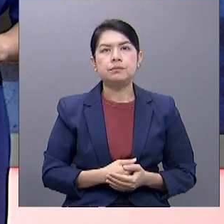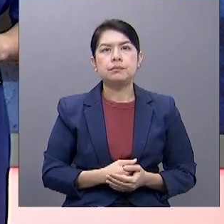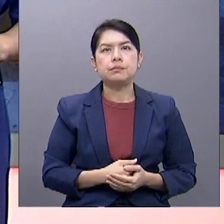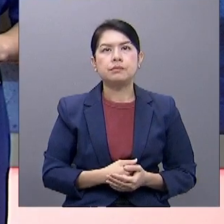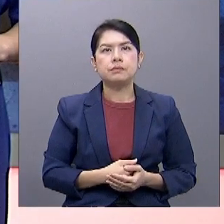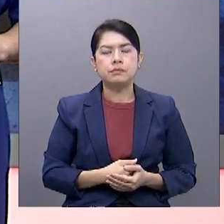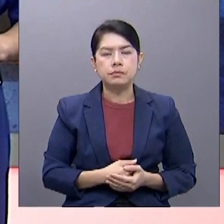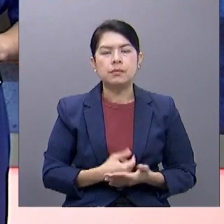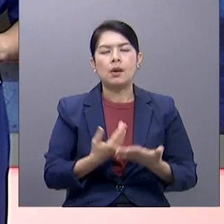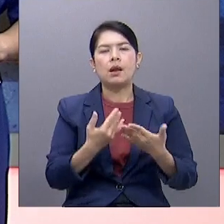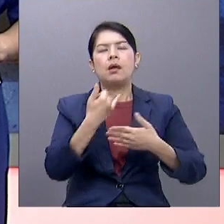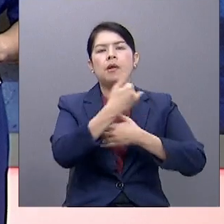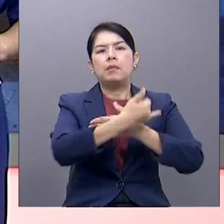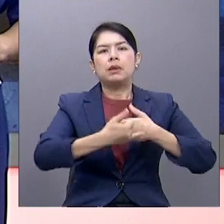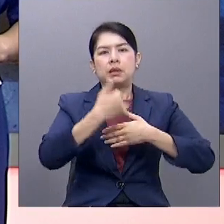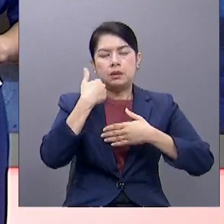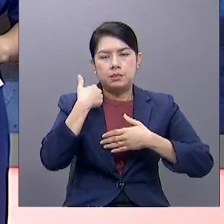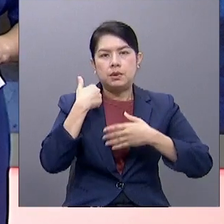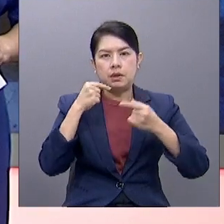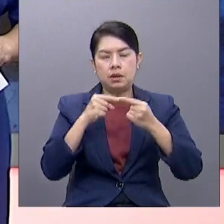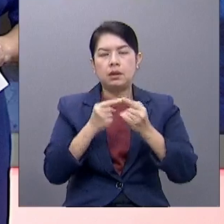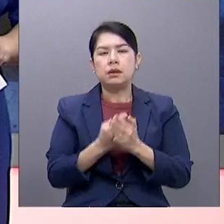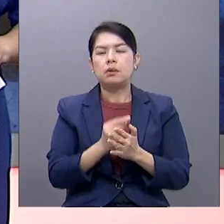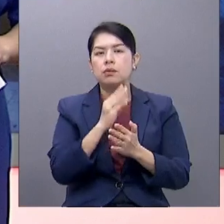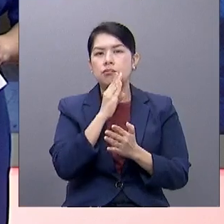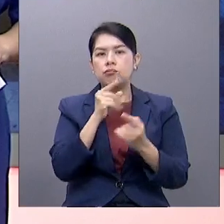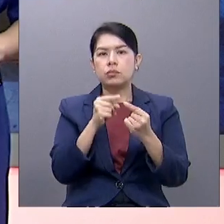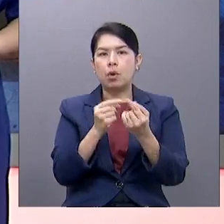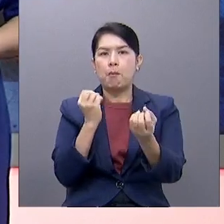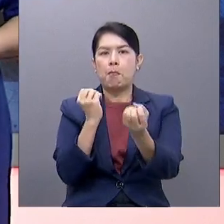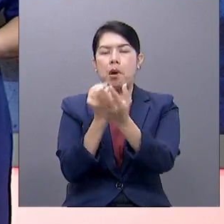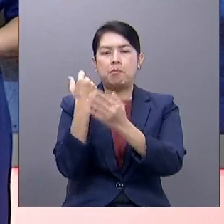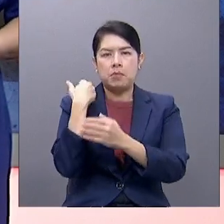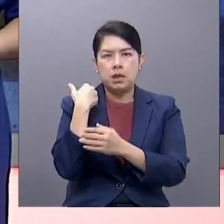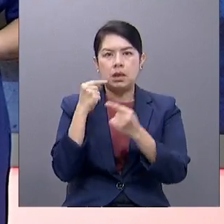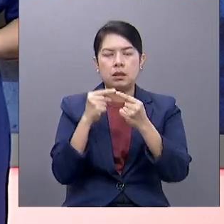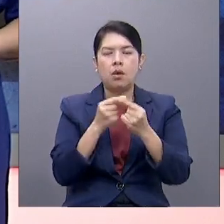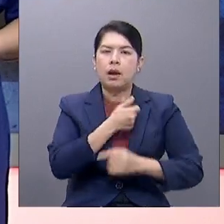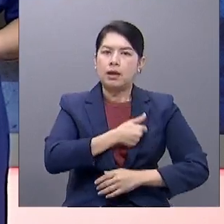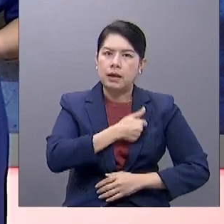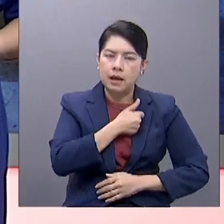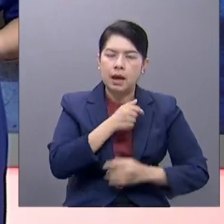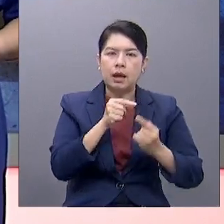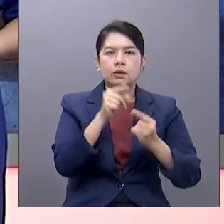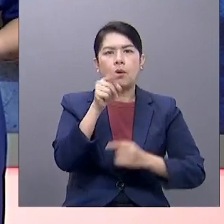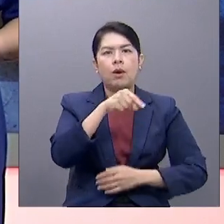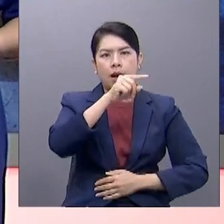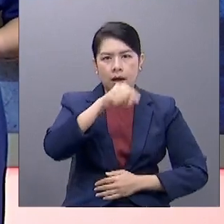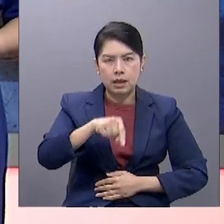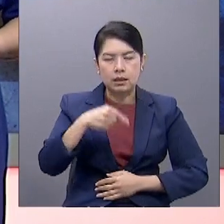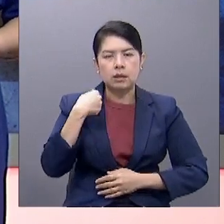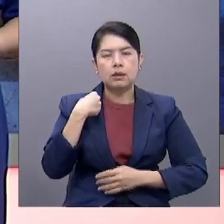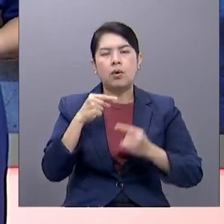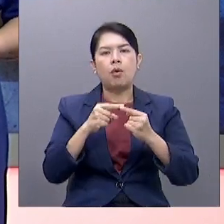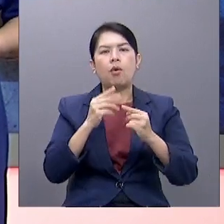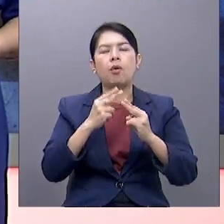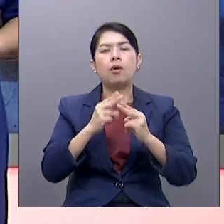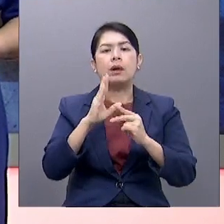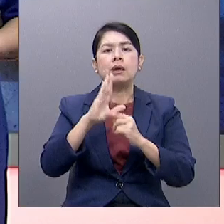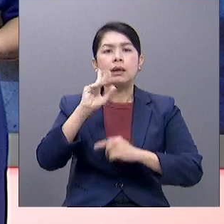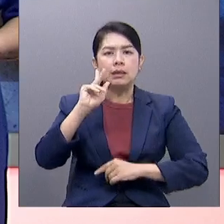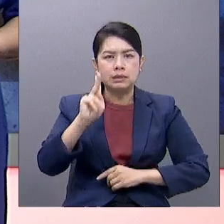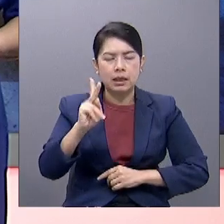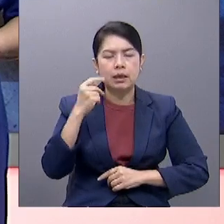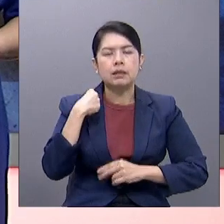ประเทศที่อนุญาตให้โจมตีเข้าไปในดินแดนของรัสเซียได้นะคะก็มีทั้งแคนาดาอังกฤษสาธารณรัฐเช็กเอสโตเนียฟินแลน